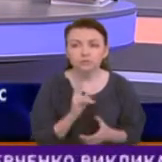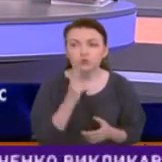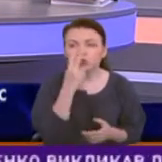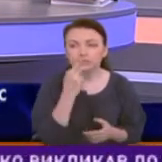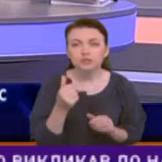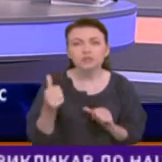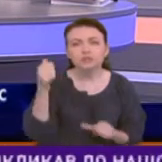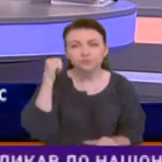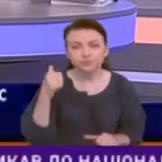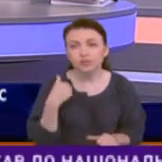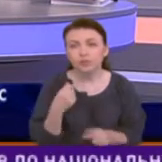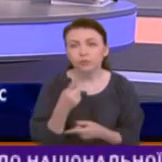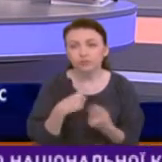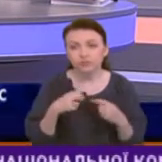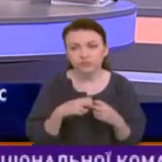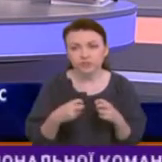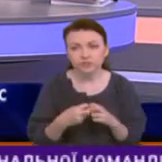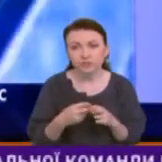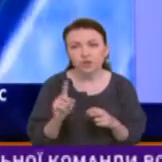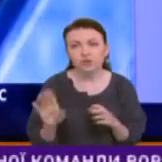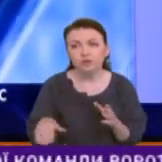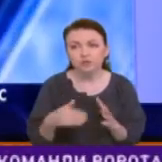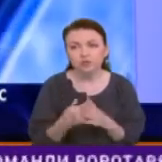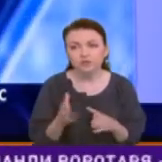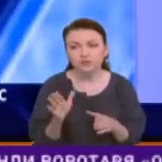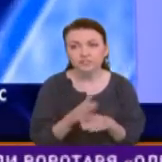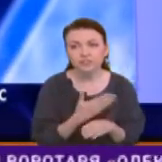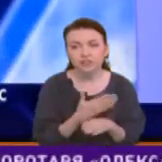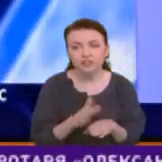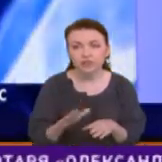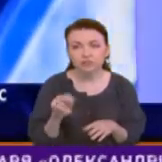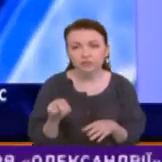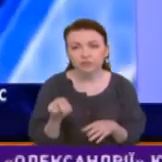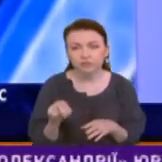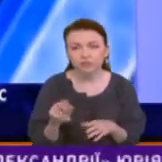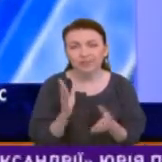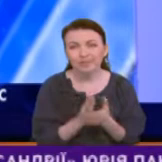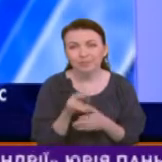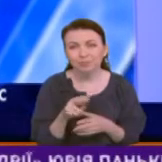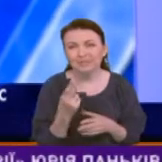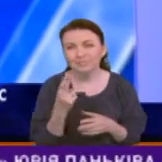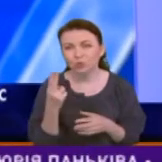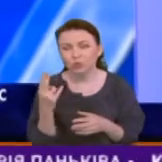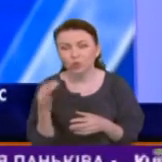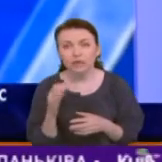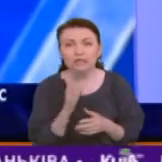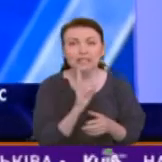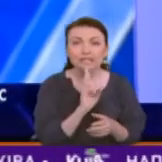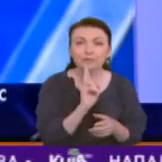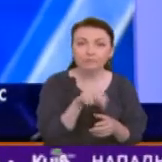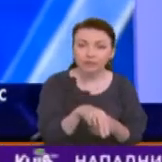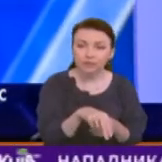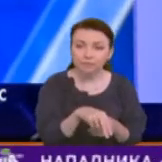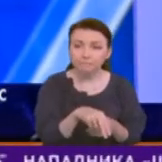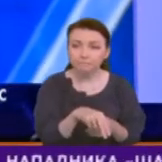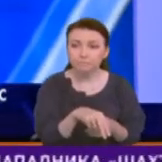так, я повернулася з Франківщини, так. Там і досі всіх ділять православних, незважаючи на те, що там є ПЦУ, на КПшників.